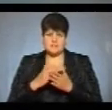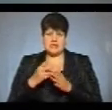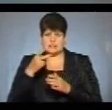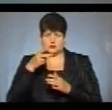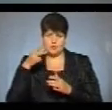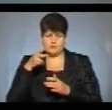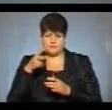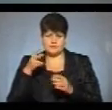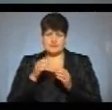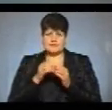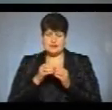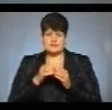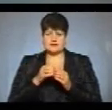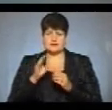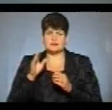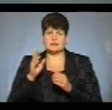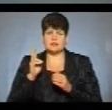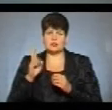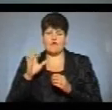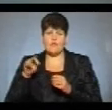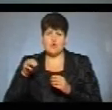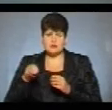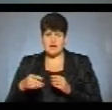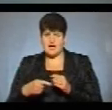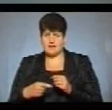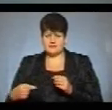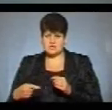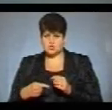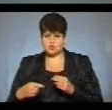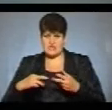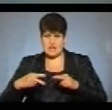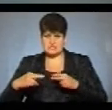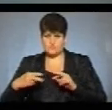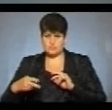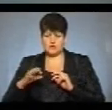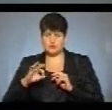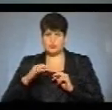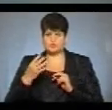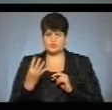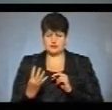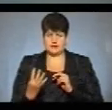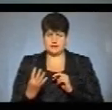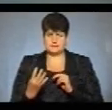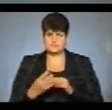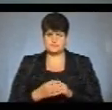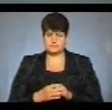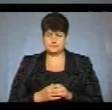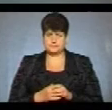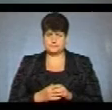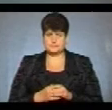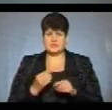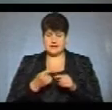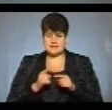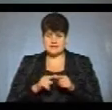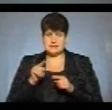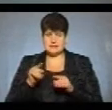поверсі 10 кВт, РУ 10 кВт, а внизу трансформатор і РУ 0,4, кореспондічного середу 0,4. Це вона,